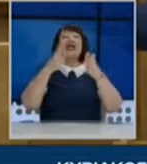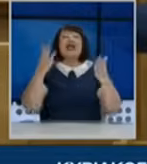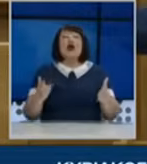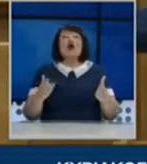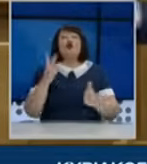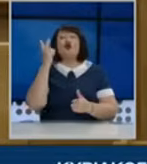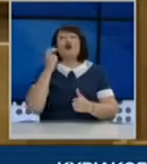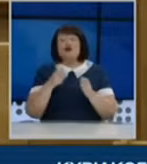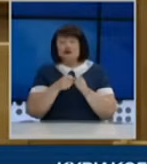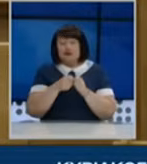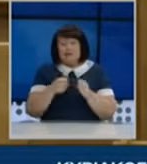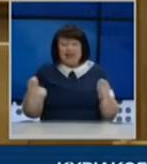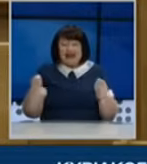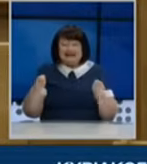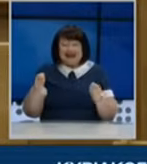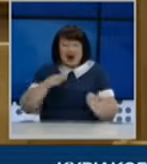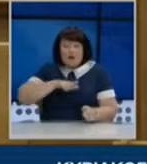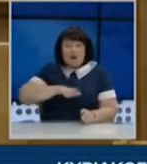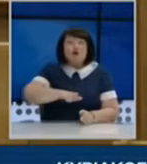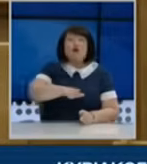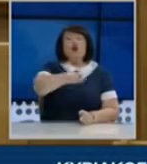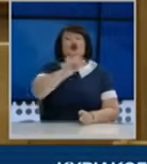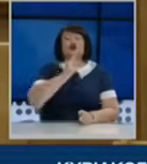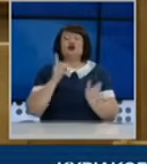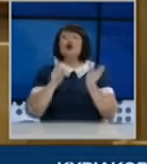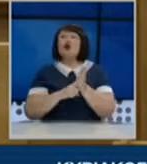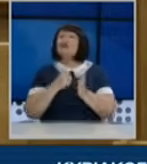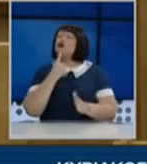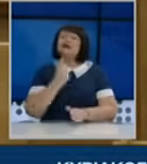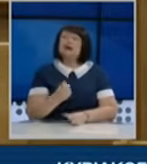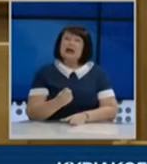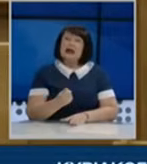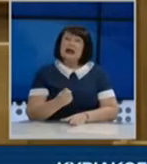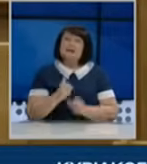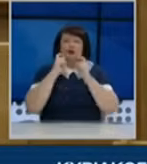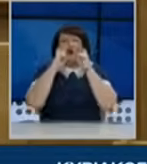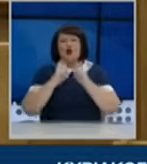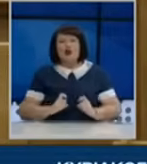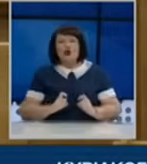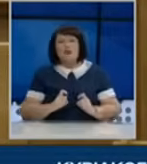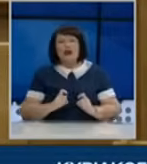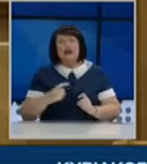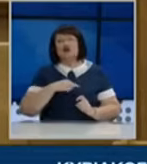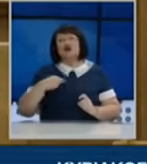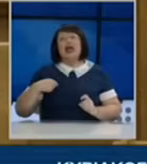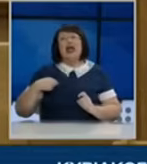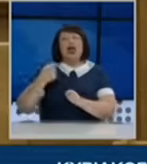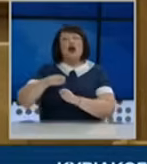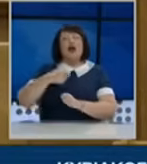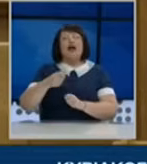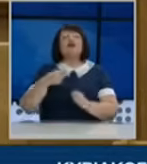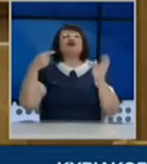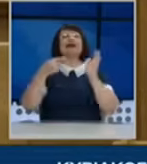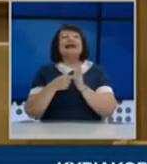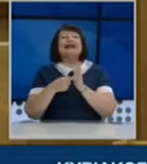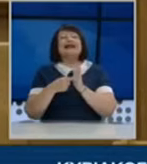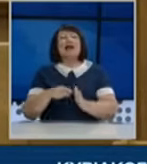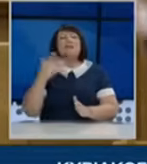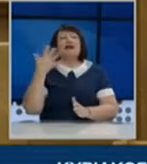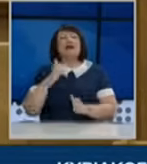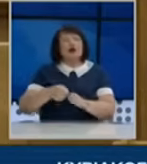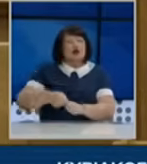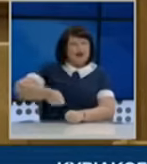μέτρα. Πώς θα περάσει από εκεί? Τι λέει ο νομοθέτης? Είναι υποχρεωμένος ο εργολάβος που θα ανεβάσει τα 1500 μέτρα την ανεμογεννήτρια